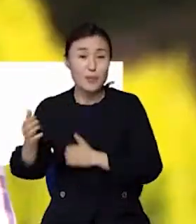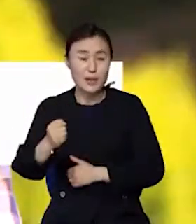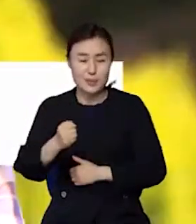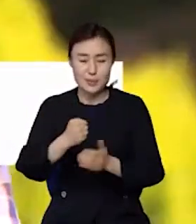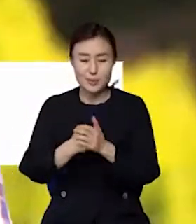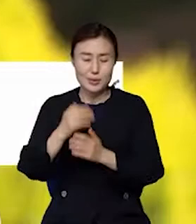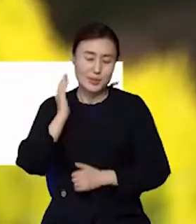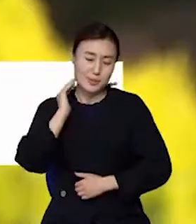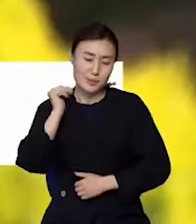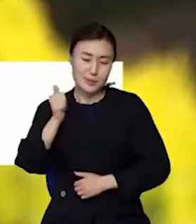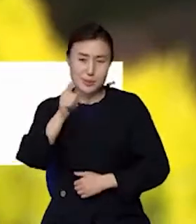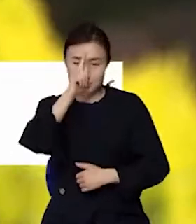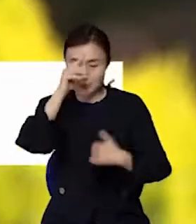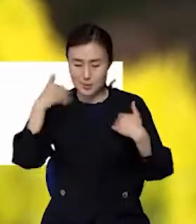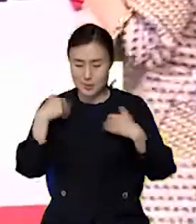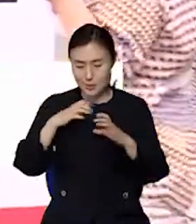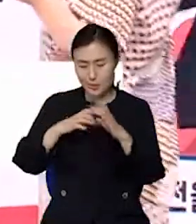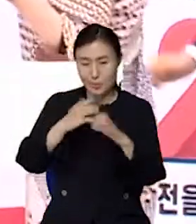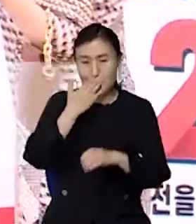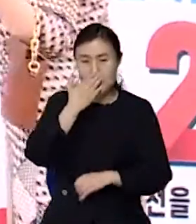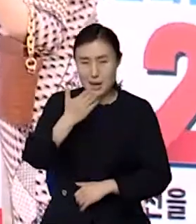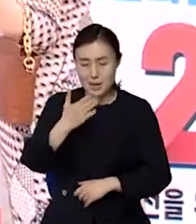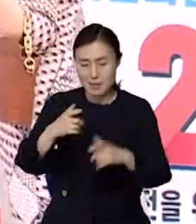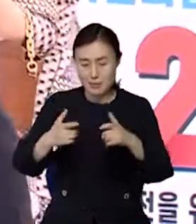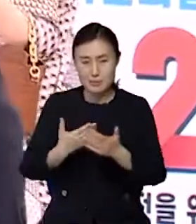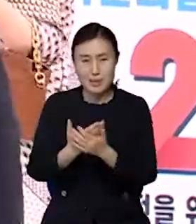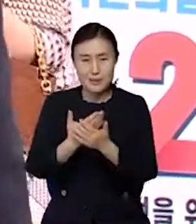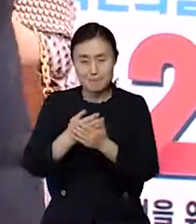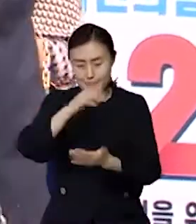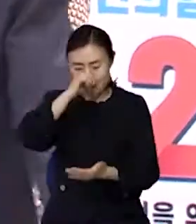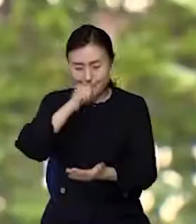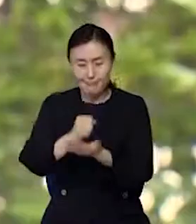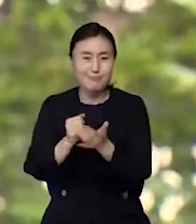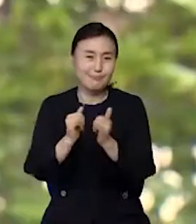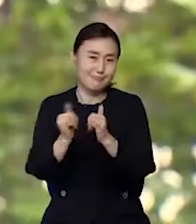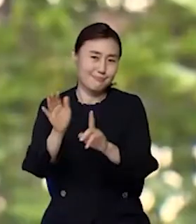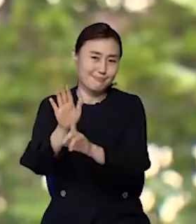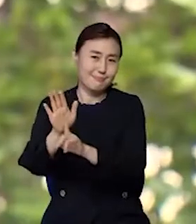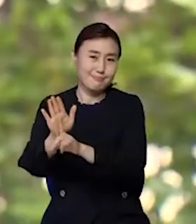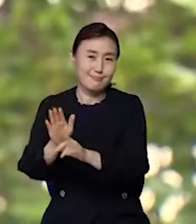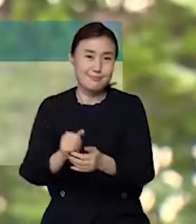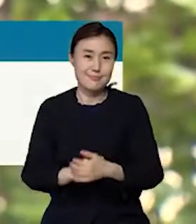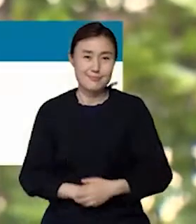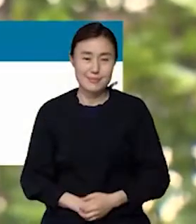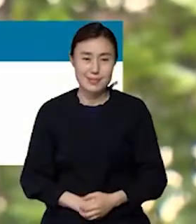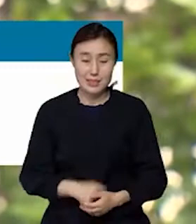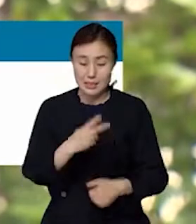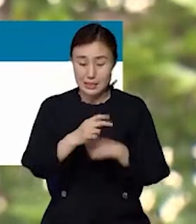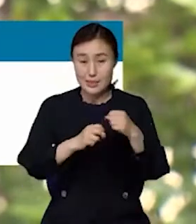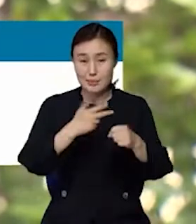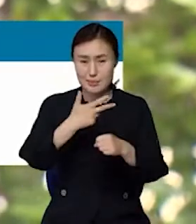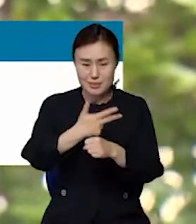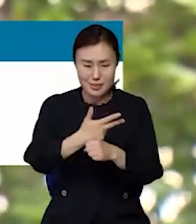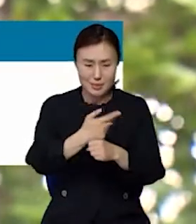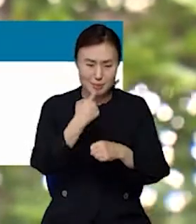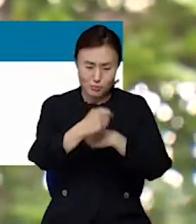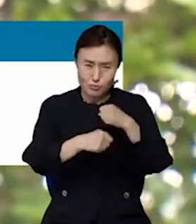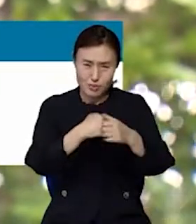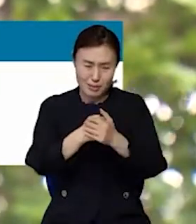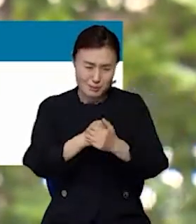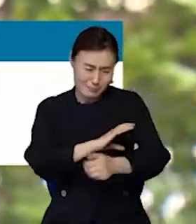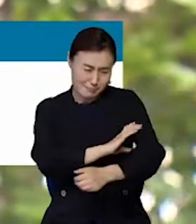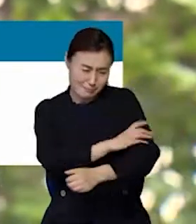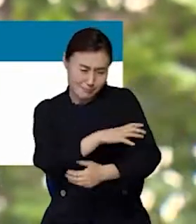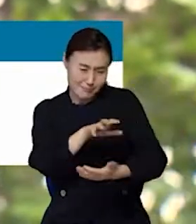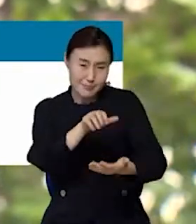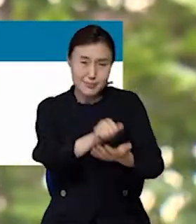정부와 소통할 수 있는 지역발전의 적임자임을 강조했습니다. 지난 27년 민주당이 독점해왔던